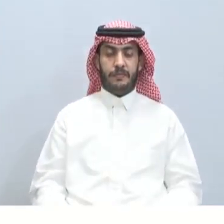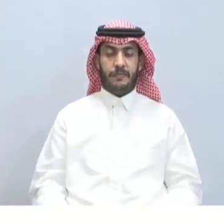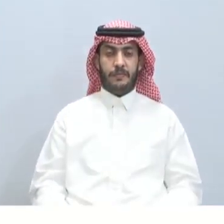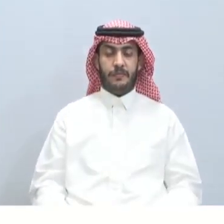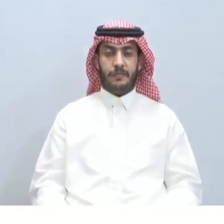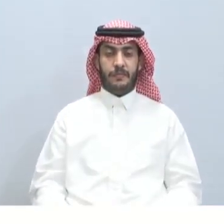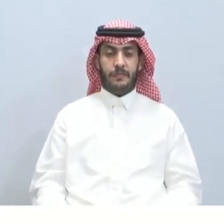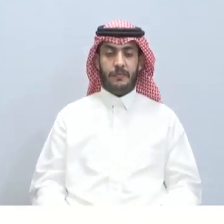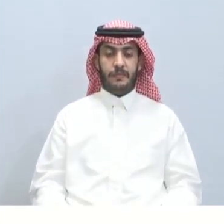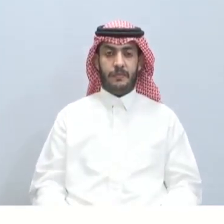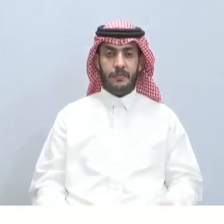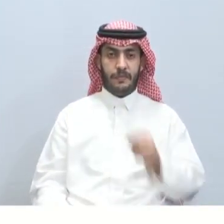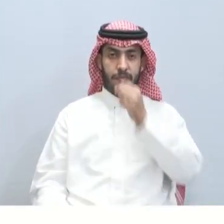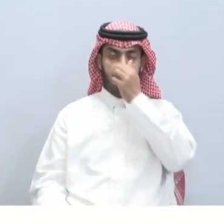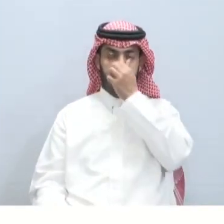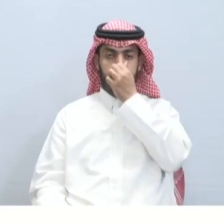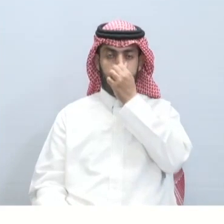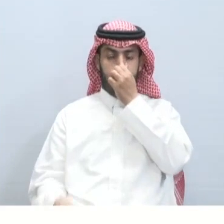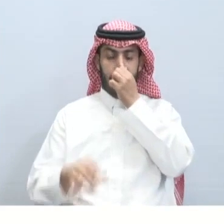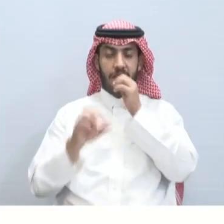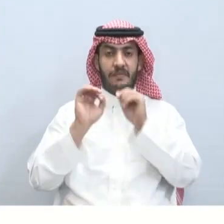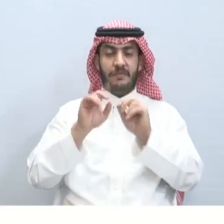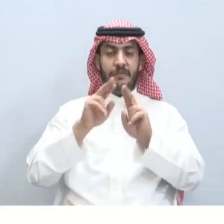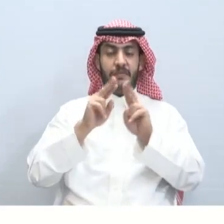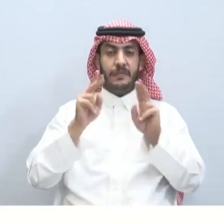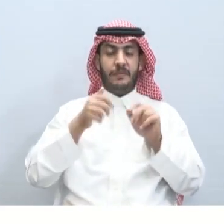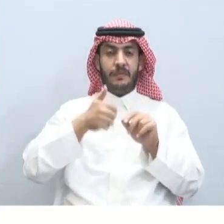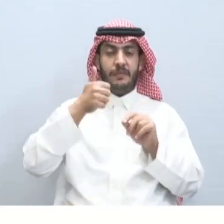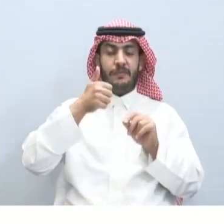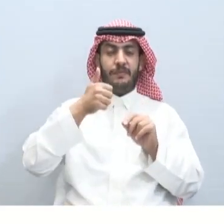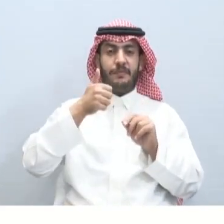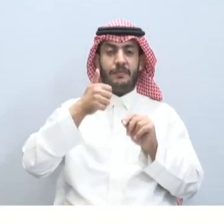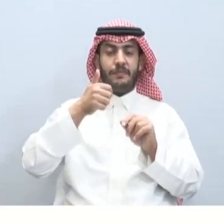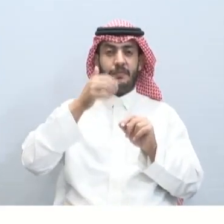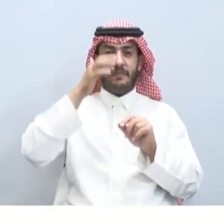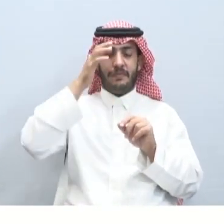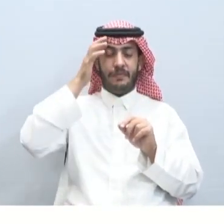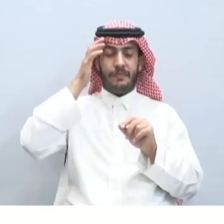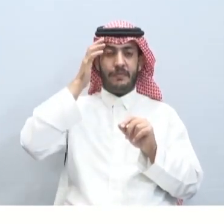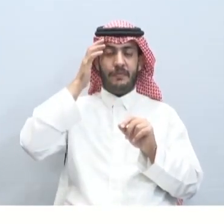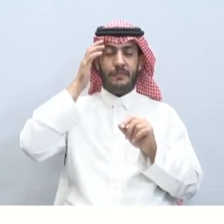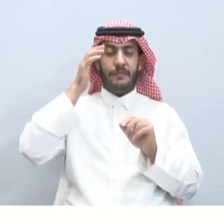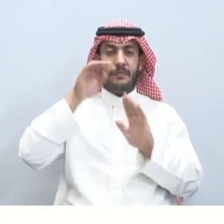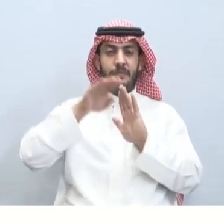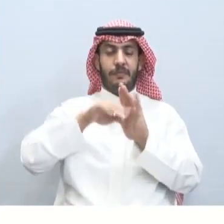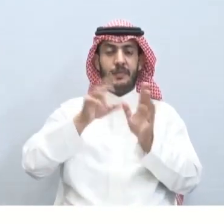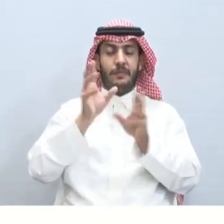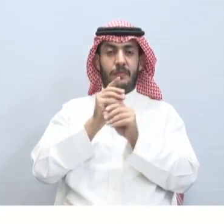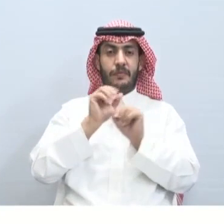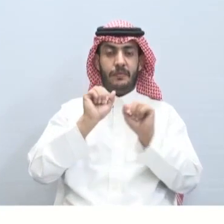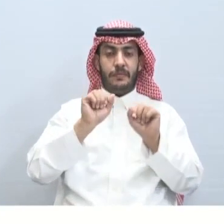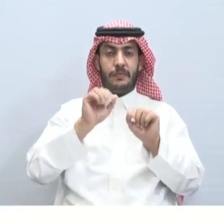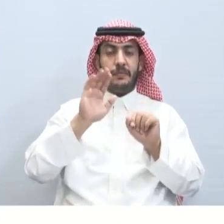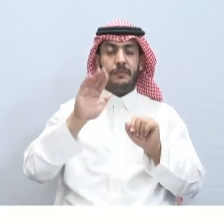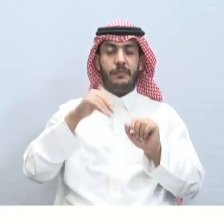التسويقيه نحن ذكرنا ان لكل سوق امكانات وقدرات وايضا تحدثنا عن الحصه السوقيه